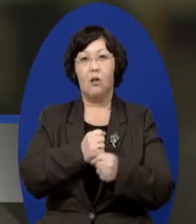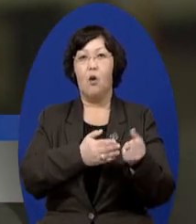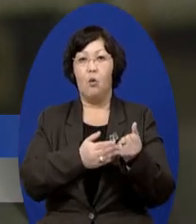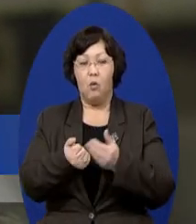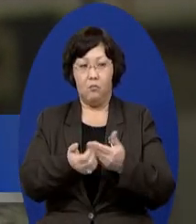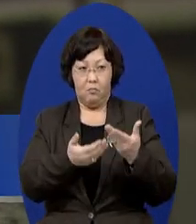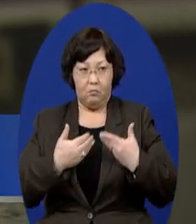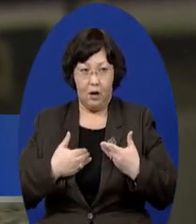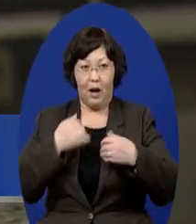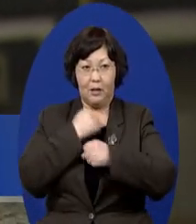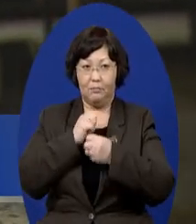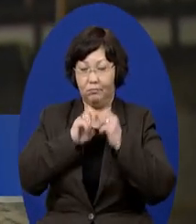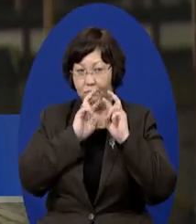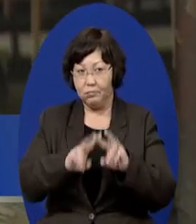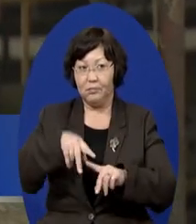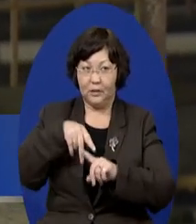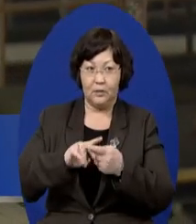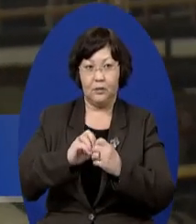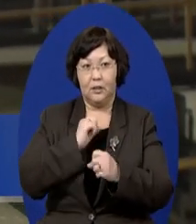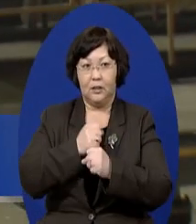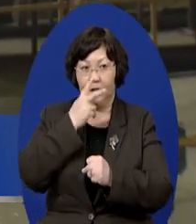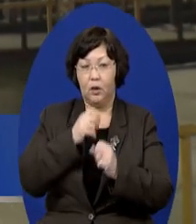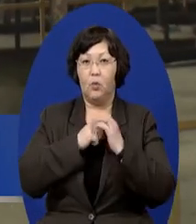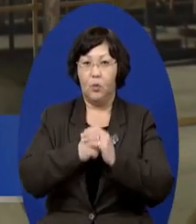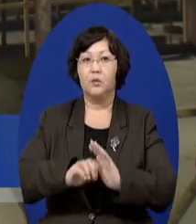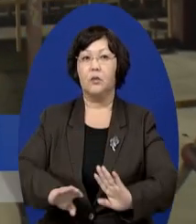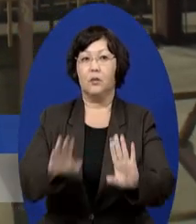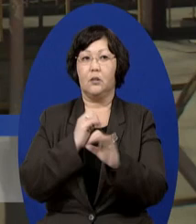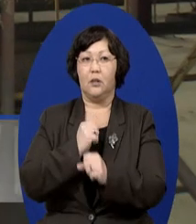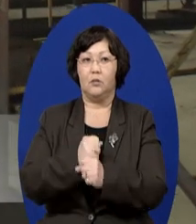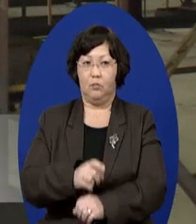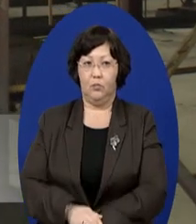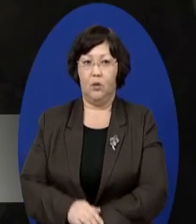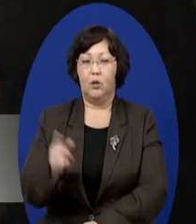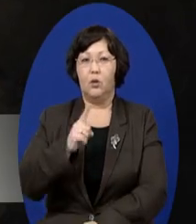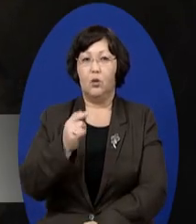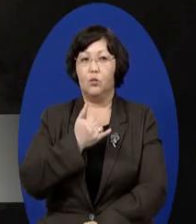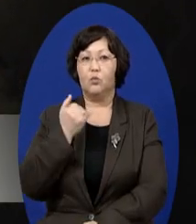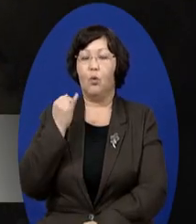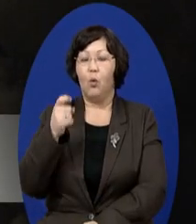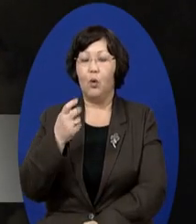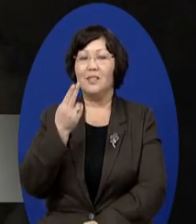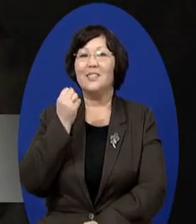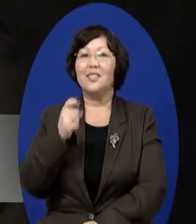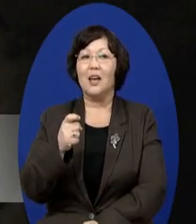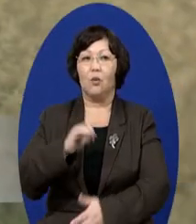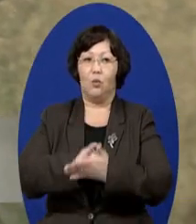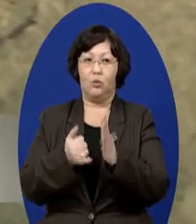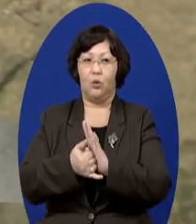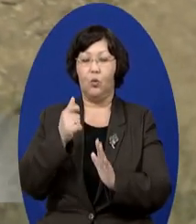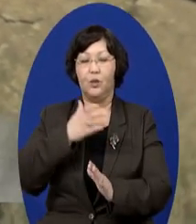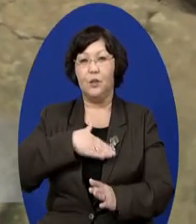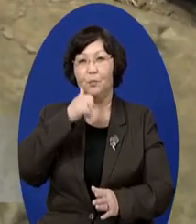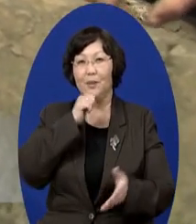айл гэрт гэрэл түгээдэг энэ ажлаа хүндэтгэж явдаг нэгэн. 100 цаг маань одоо ер нь одоо хүнээр ярих юм бол судсал гэсэн үг л дээ. Ер нь